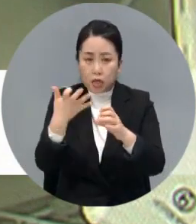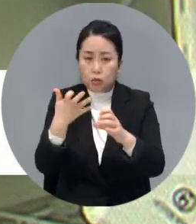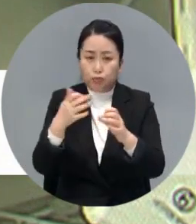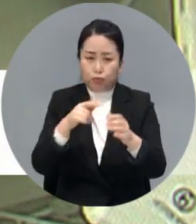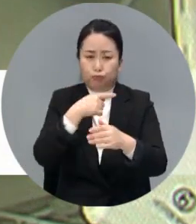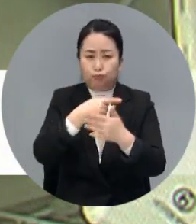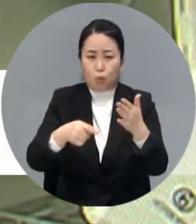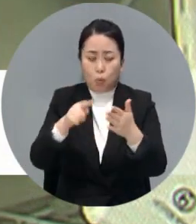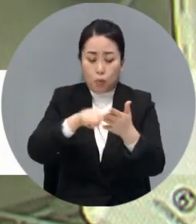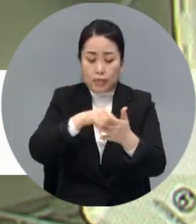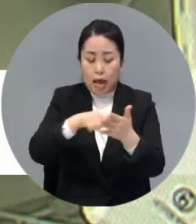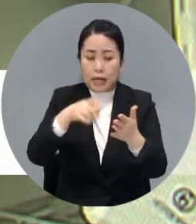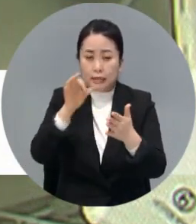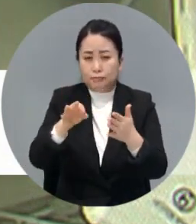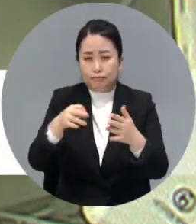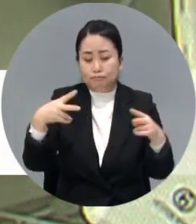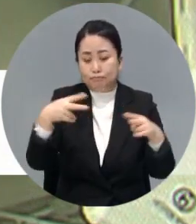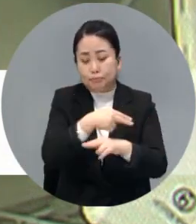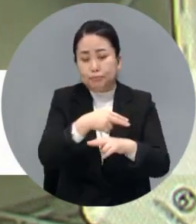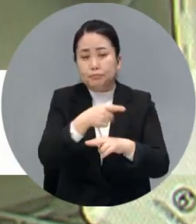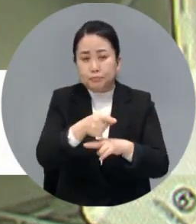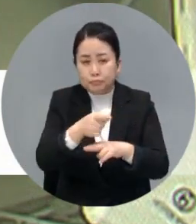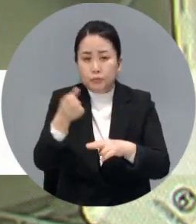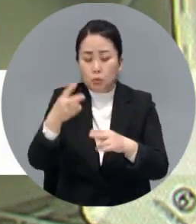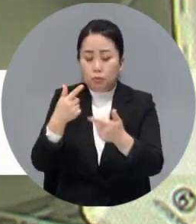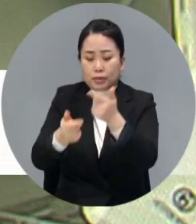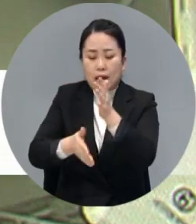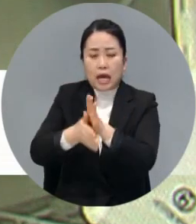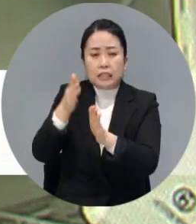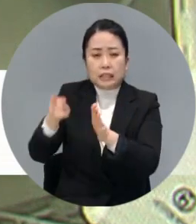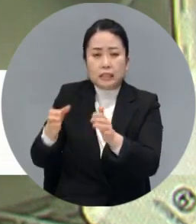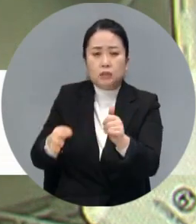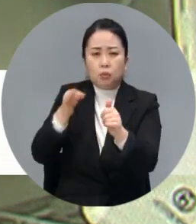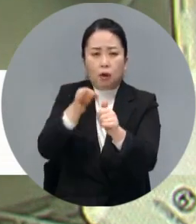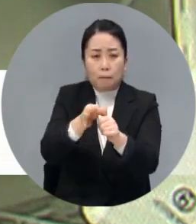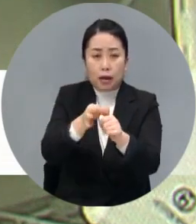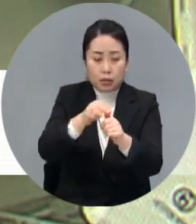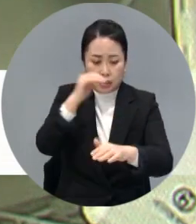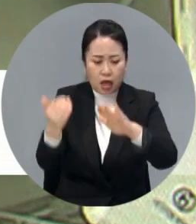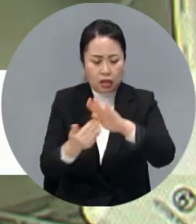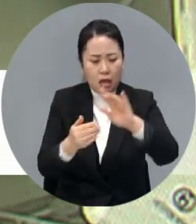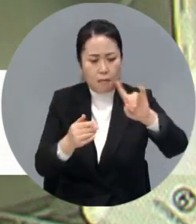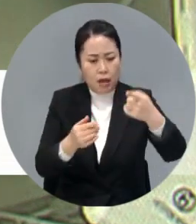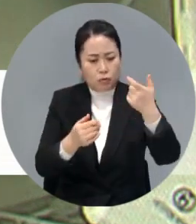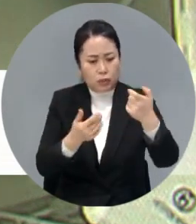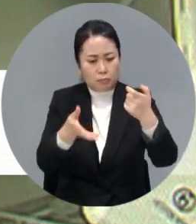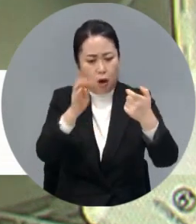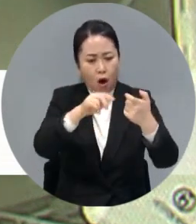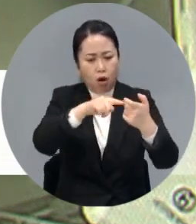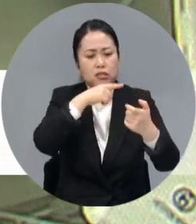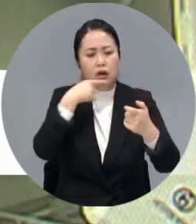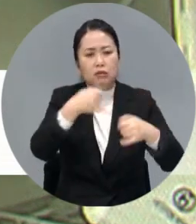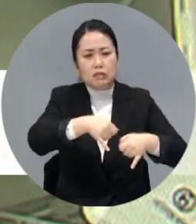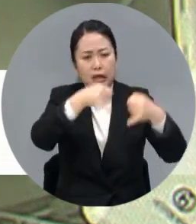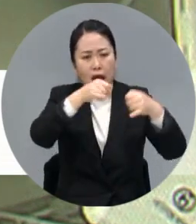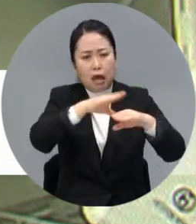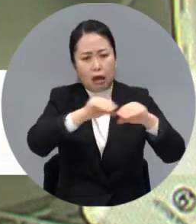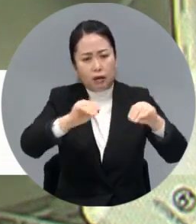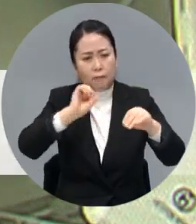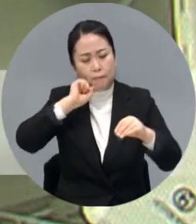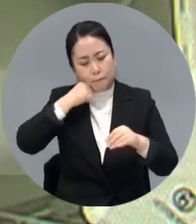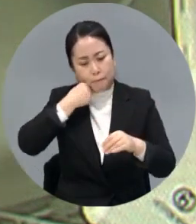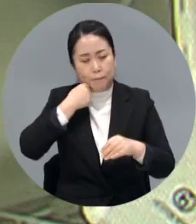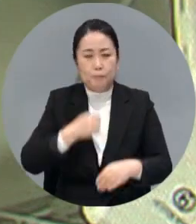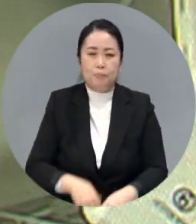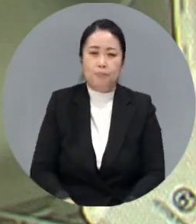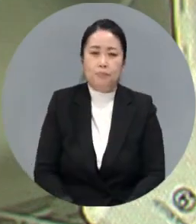끊겼고 부산시 출연금만으론 올해 최대 160억 원으로 예상되는 적자를 메우기는 힘들어 보입니다. 류재민